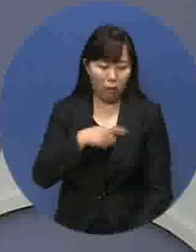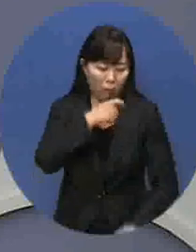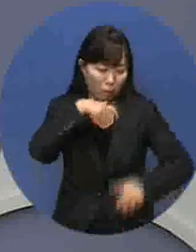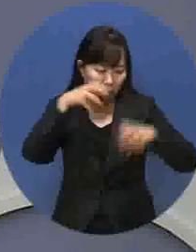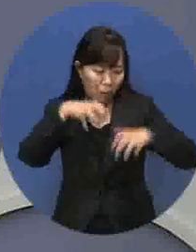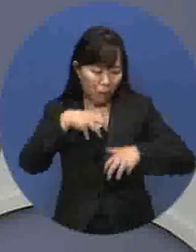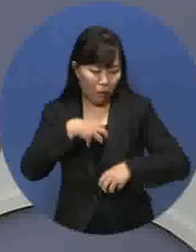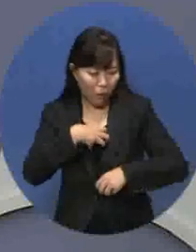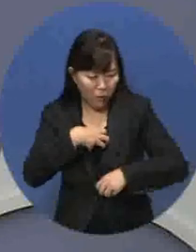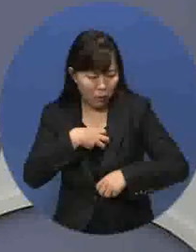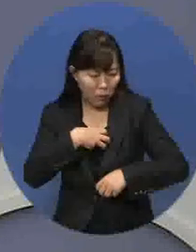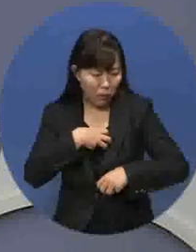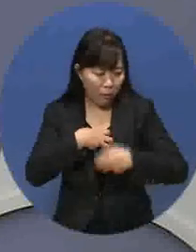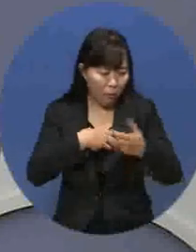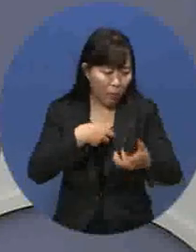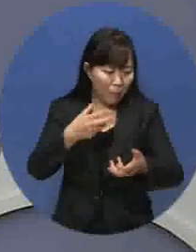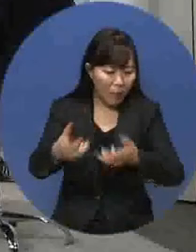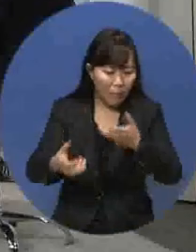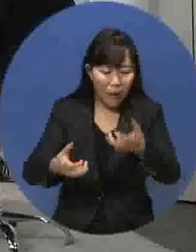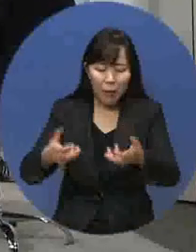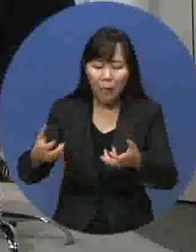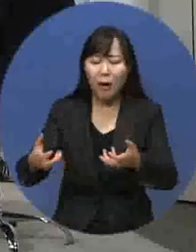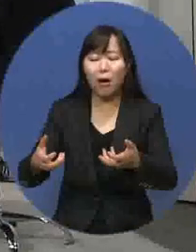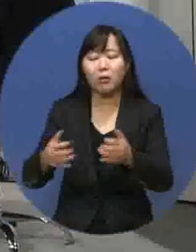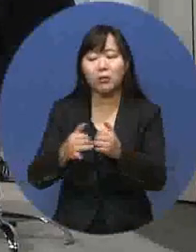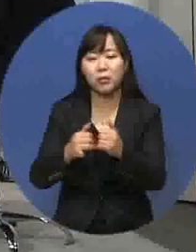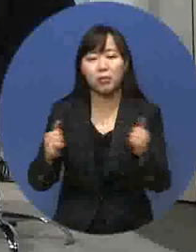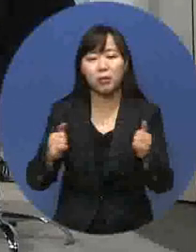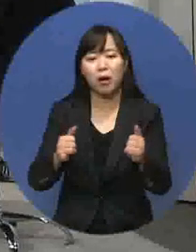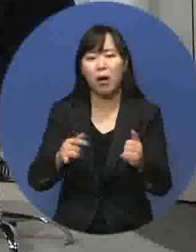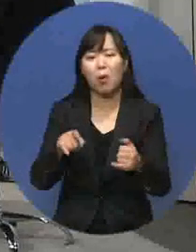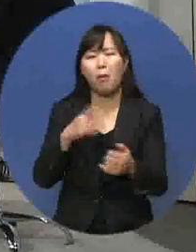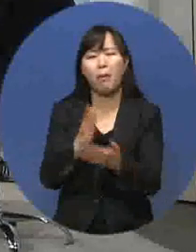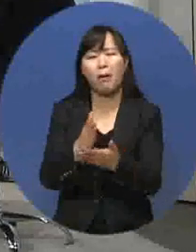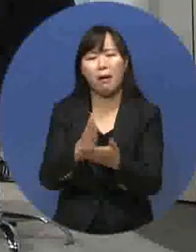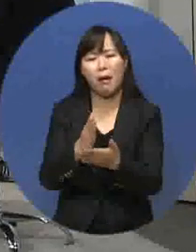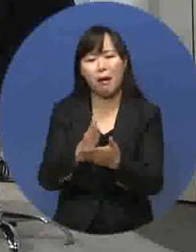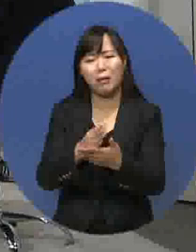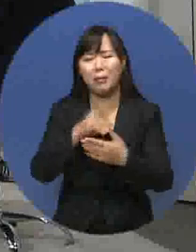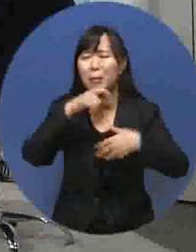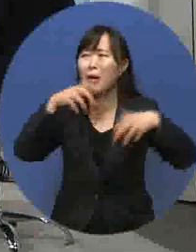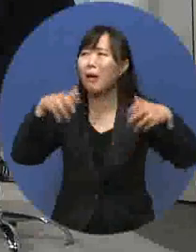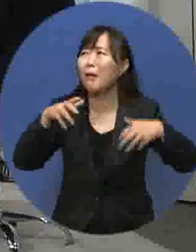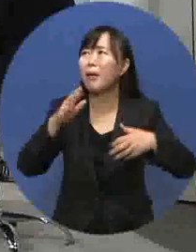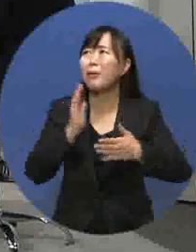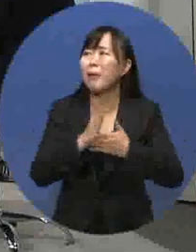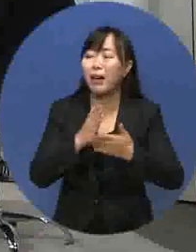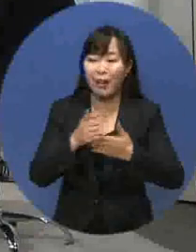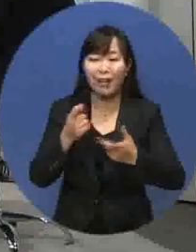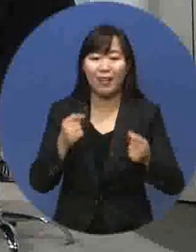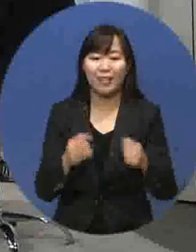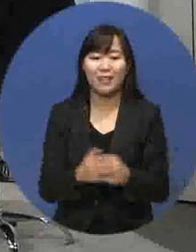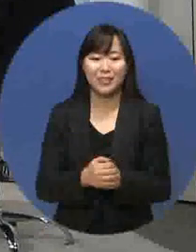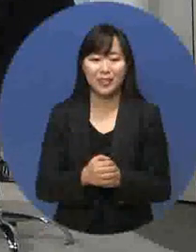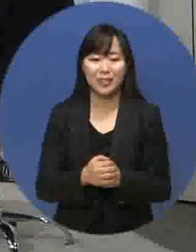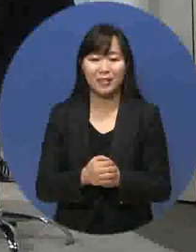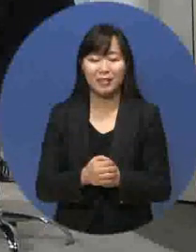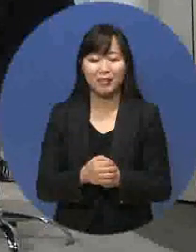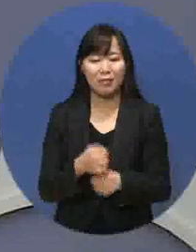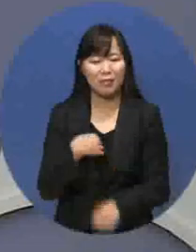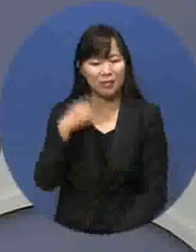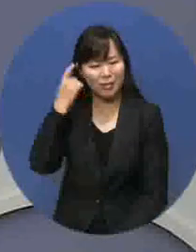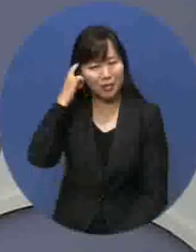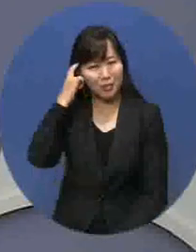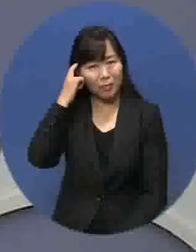하고 그러느라고 사람들이 다 그때 야 그만 좀 와라 그만 좀 와라 정말 한